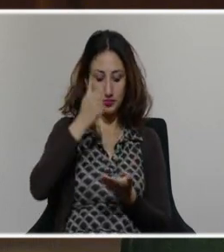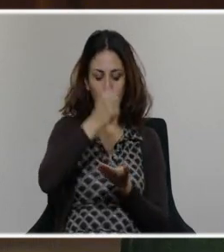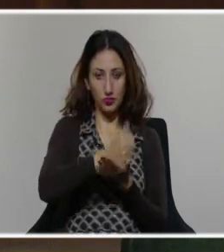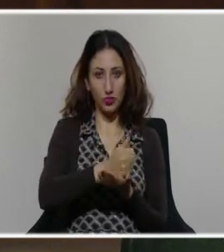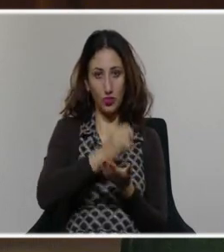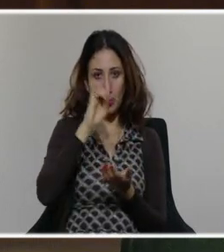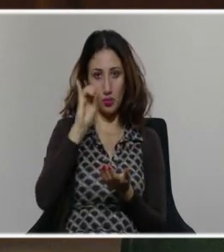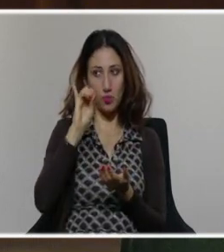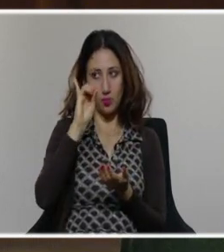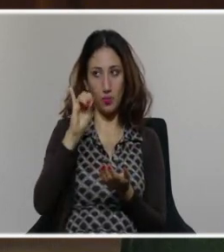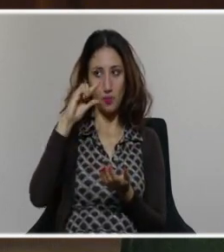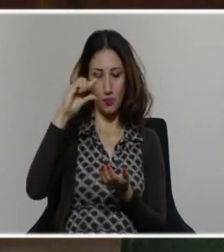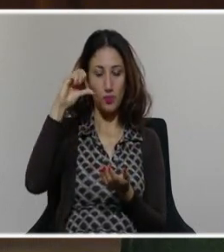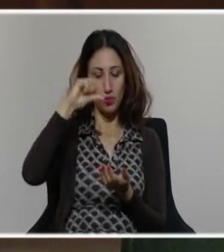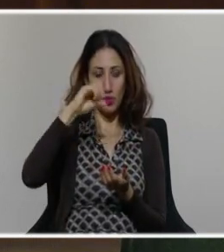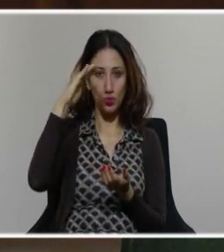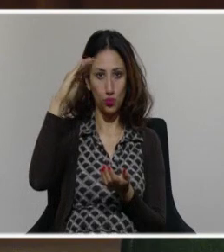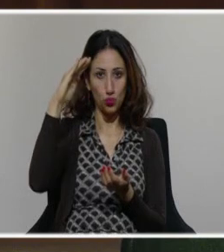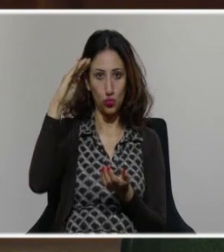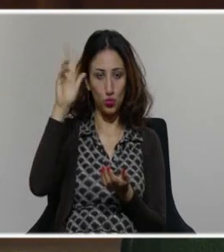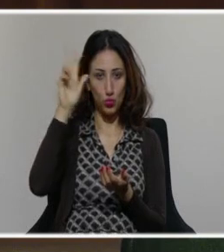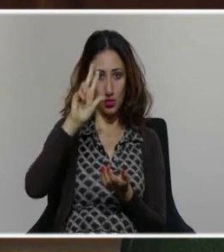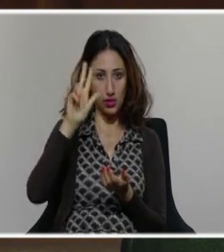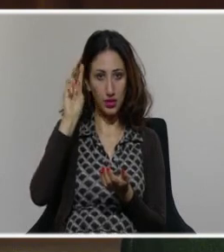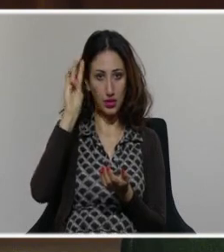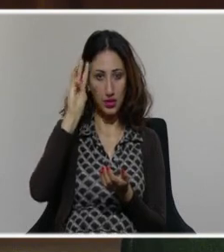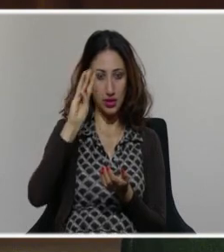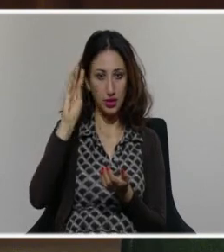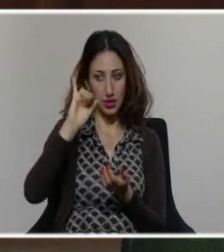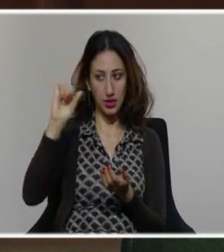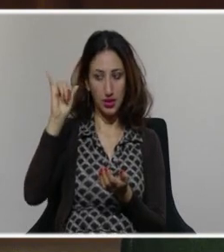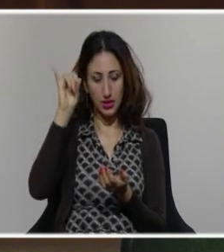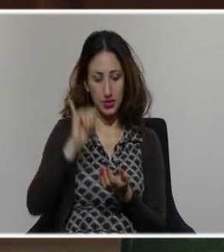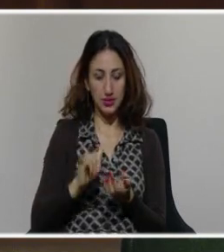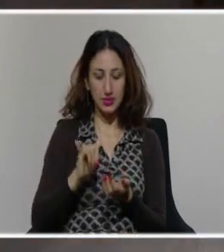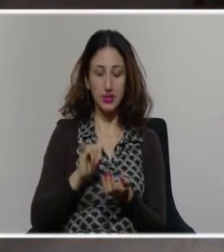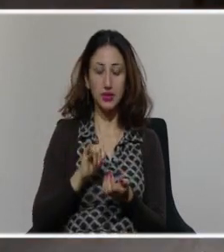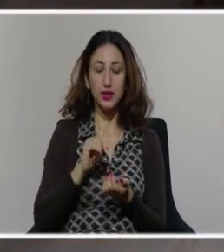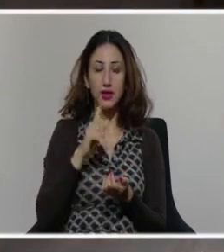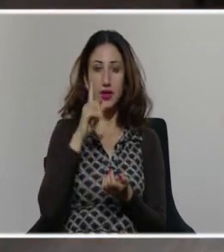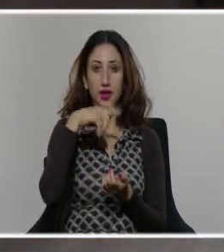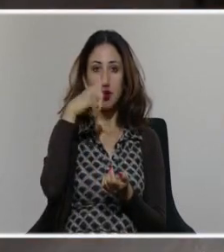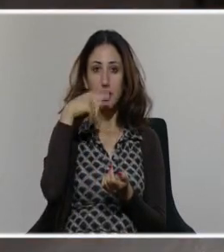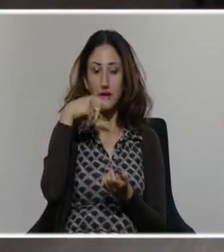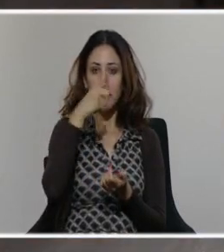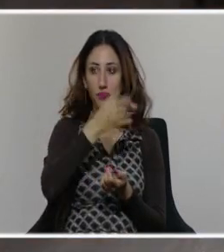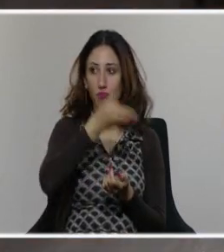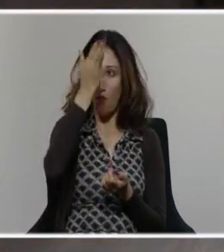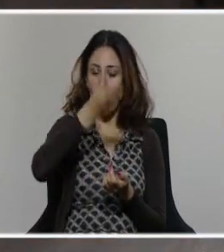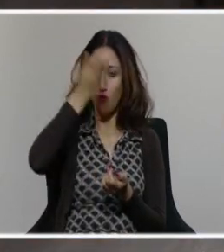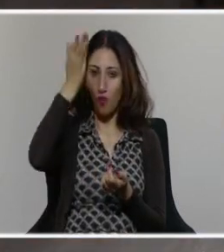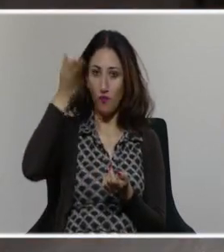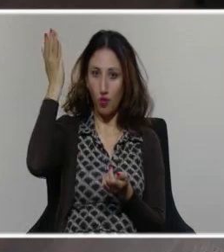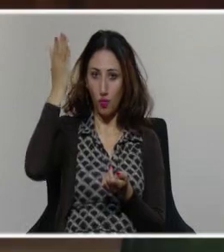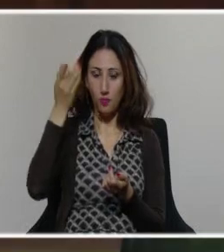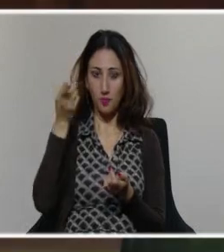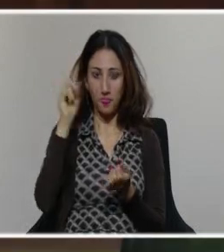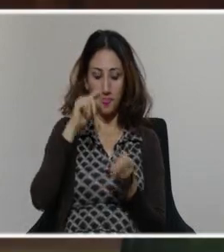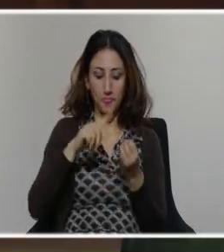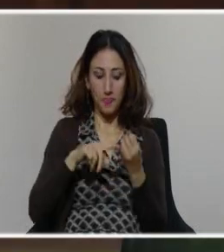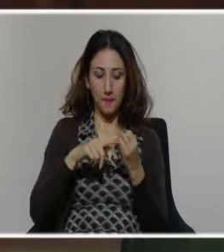يخرج مسلسل وسط 2 فطاحل، الأستاذ إسماعيل عبد الحافظ بيخرج ليالي الحلمية، استاذ يحيى